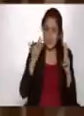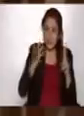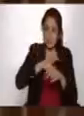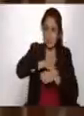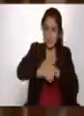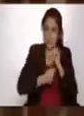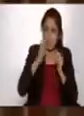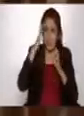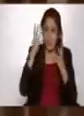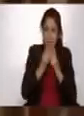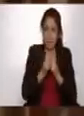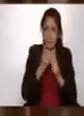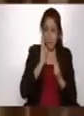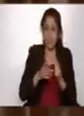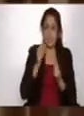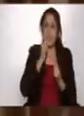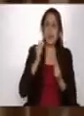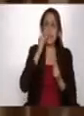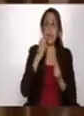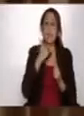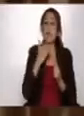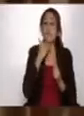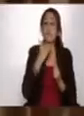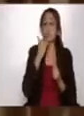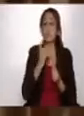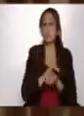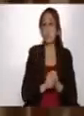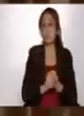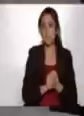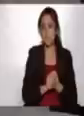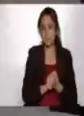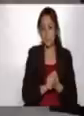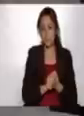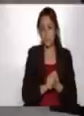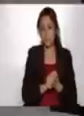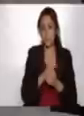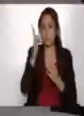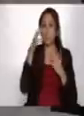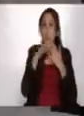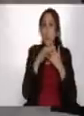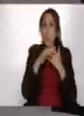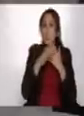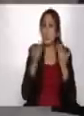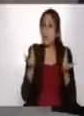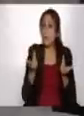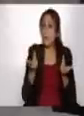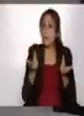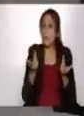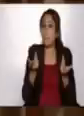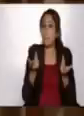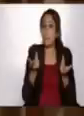اديه. مش عارف. ها؟ اللي اديه. عمل كده ليه؟ طيب جوزك الدسوقي بقى غطى عليه